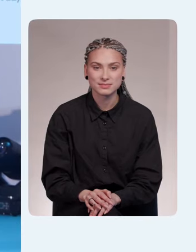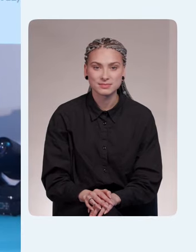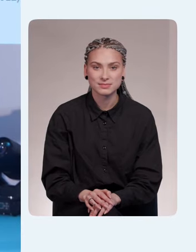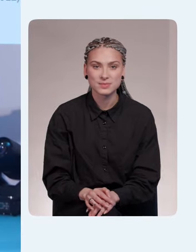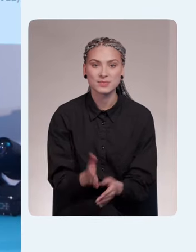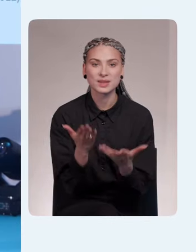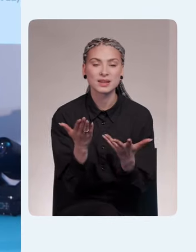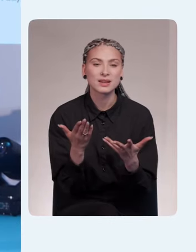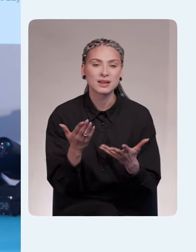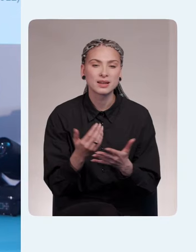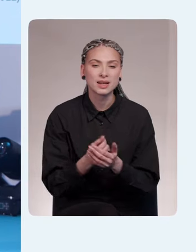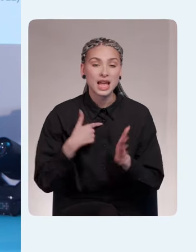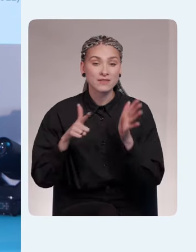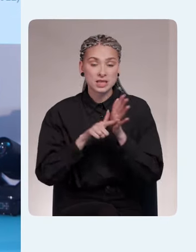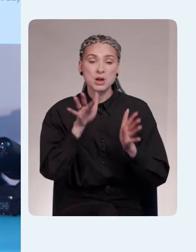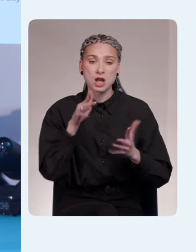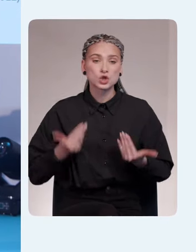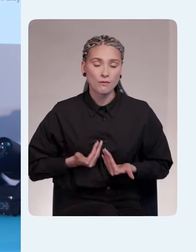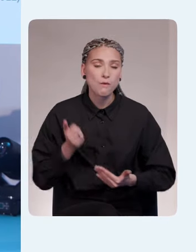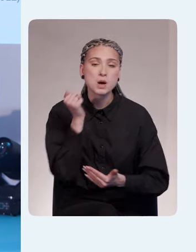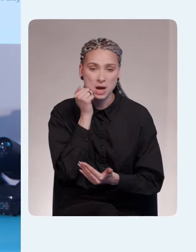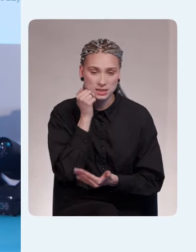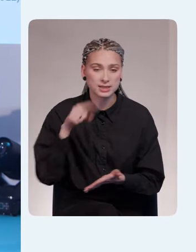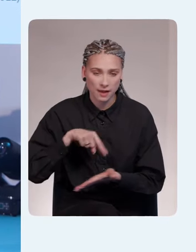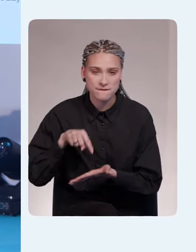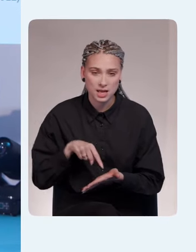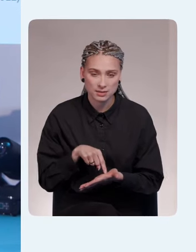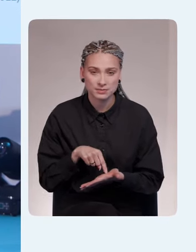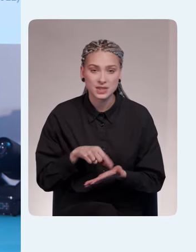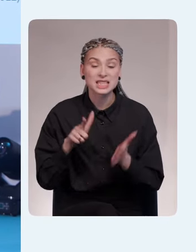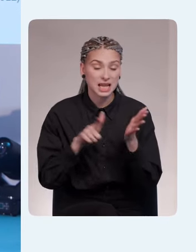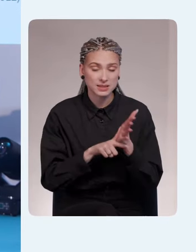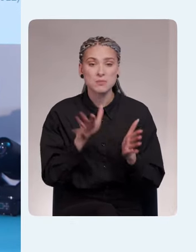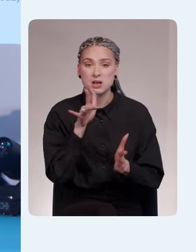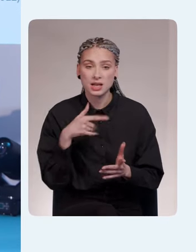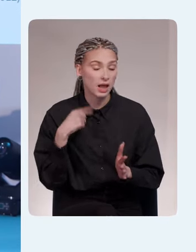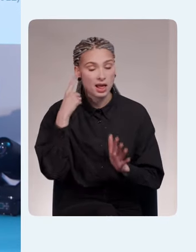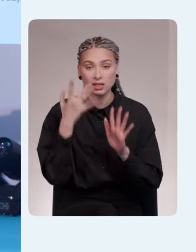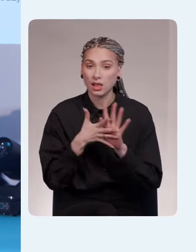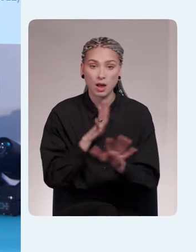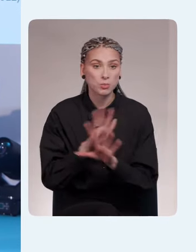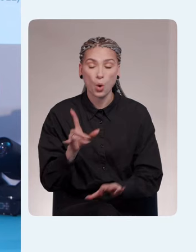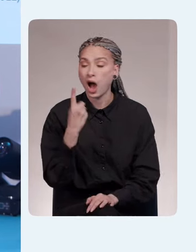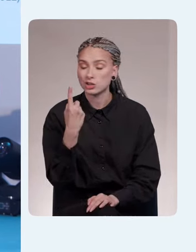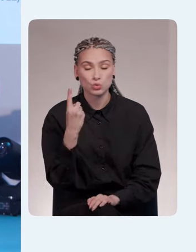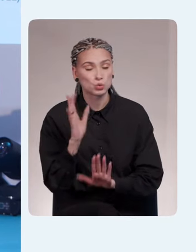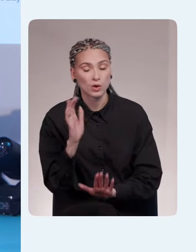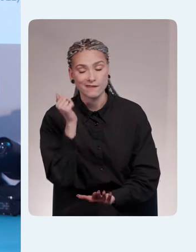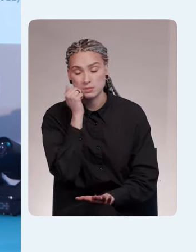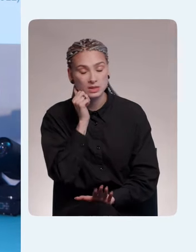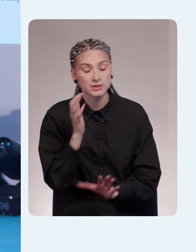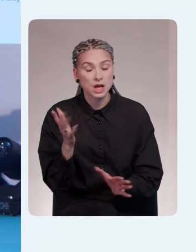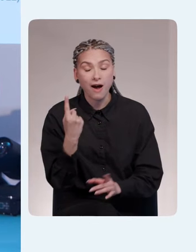Вот что я сейчас задумался. Я 7 лет живу в Москве. И за 7 лет я не понял одной только вещи в Москве.